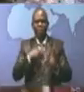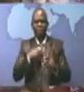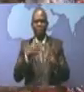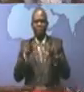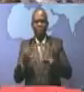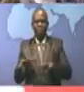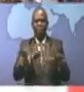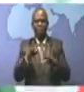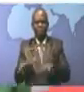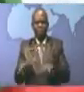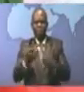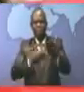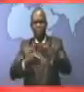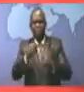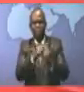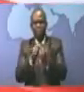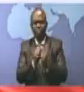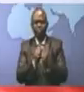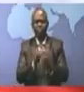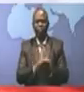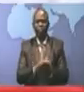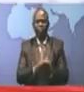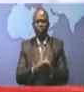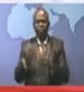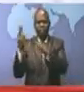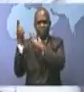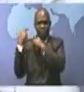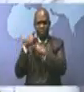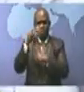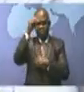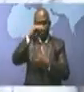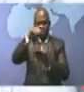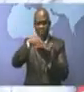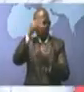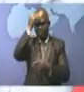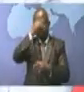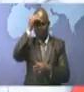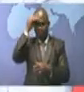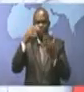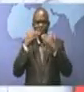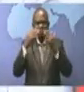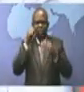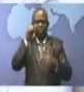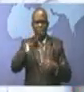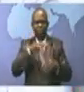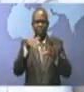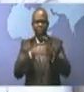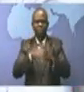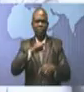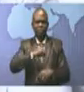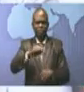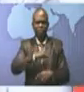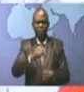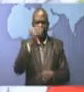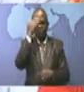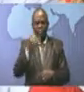La représentante de l'orphelinat, Notre-Dame de l'Espérance, Ben Maria, avait mal remercié ces femmes, membres du parti CNDD-FDD,